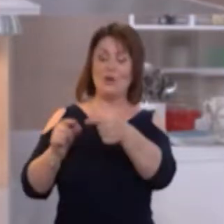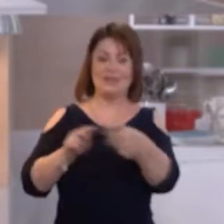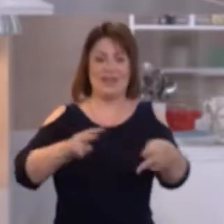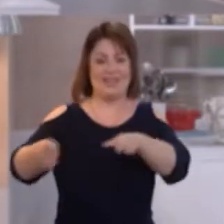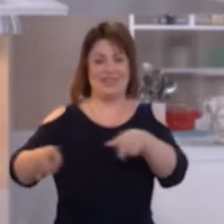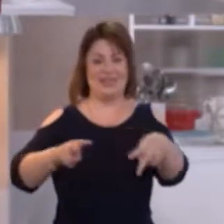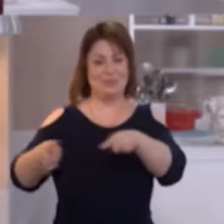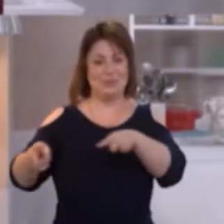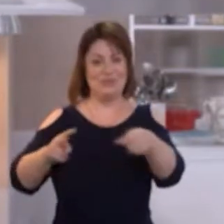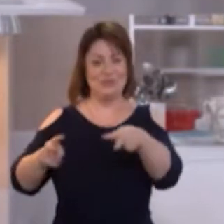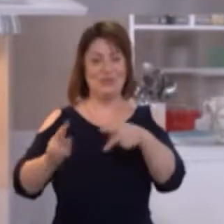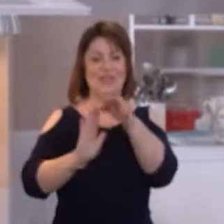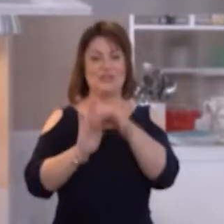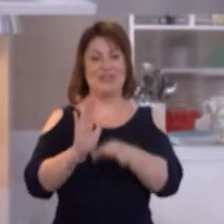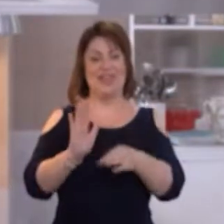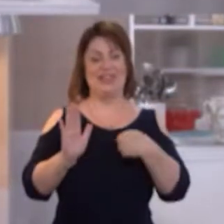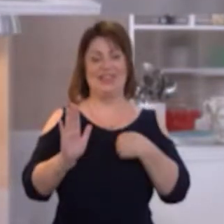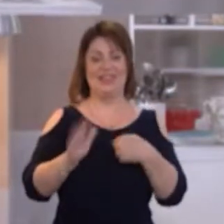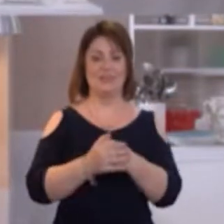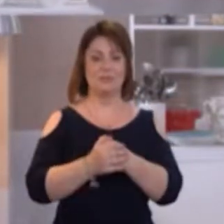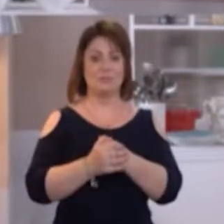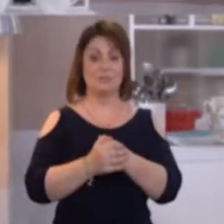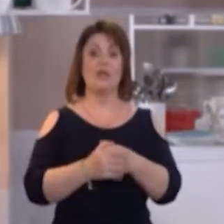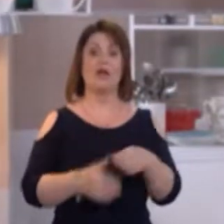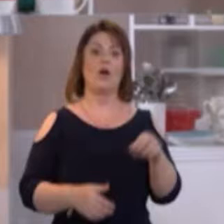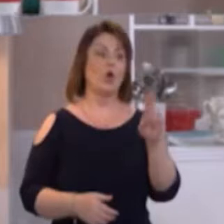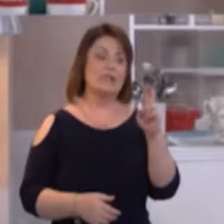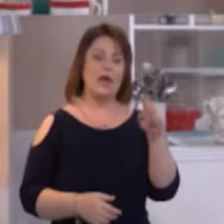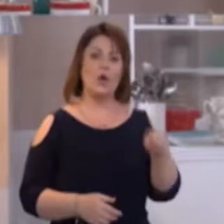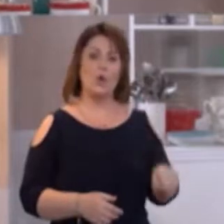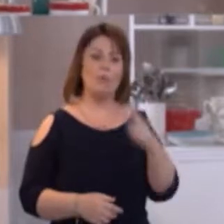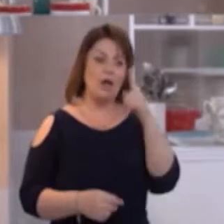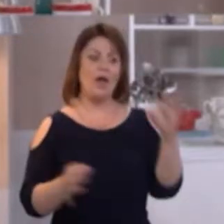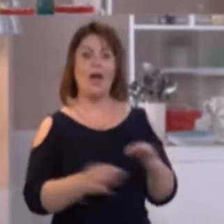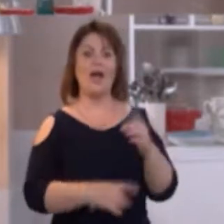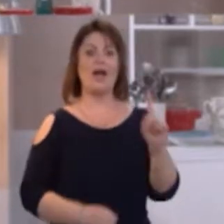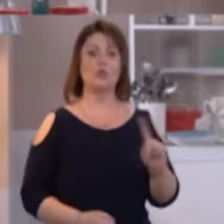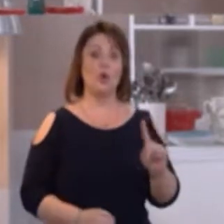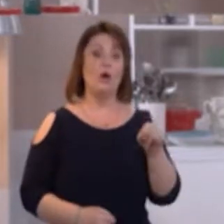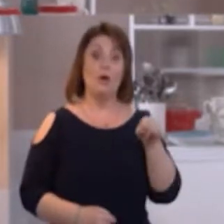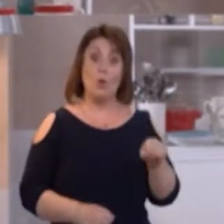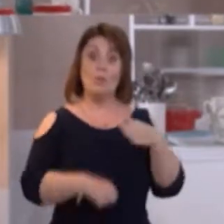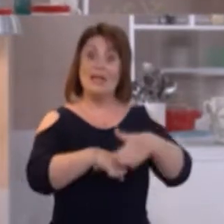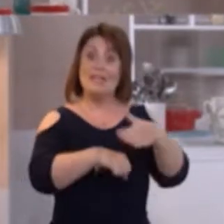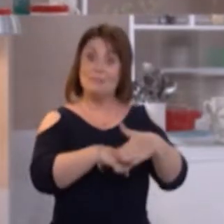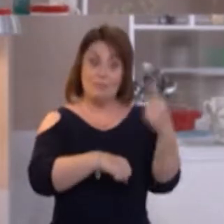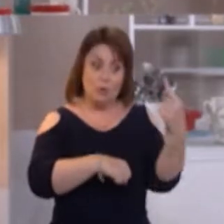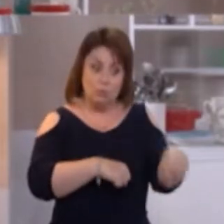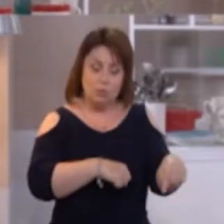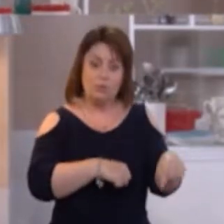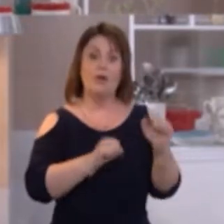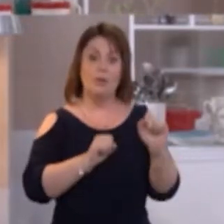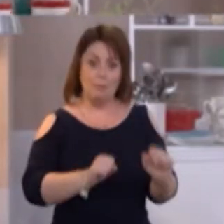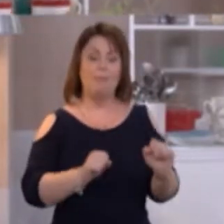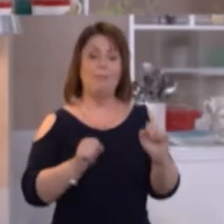traducono la nostra ricetta. Rosaria. E poi Rosaria non è a caso. Questo esperimento l'abbiamo fatto con, diciamo,